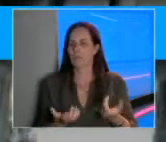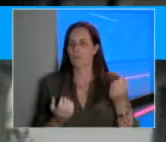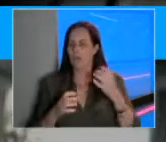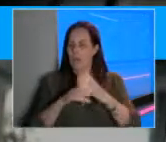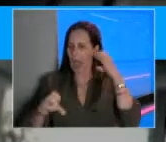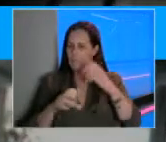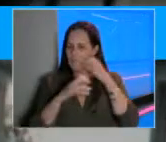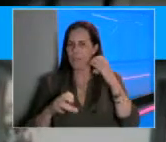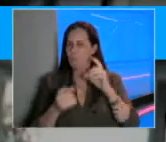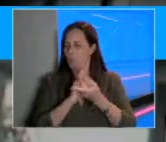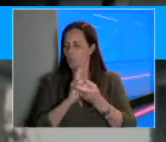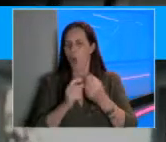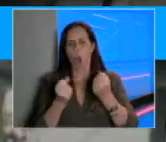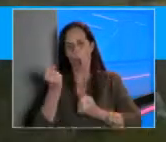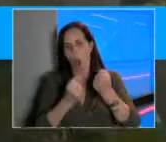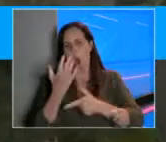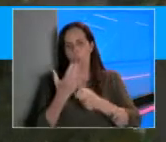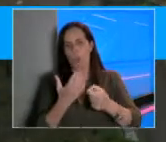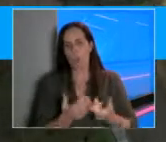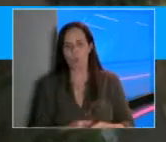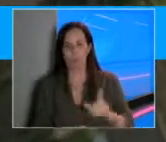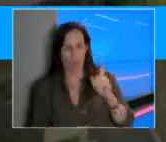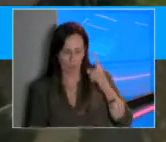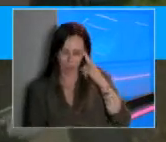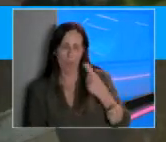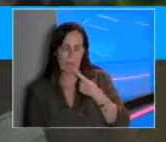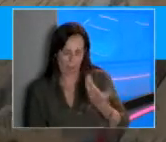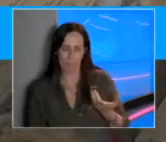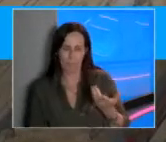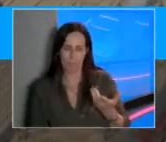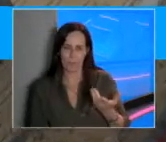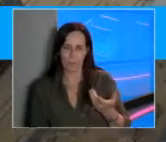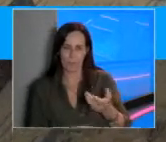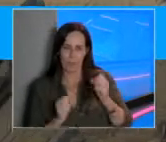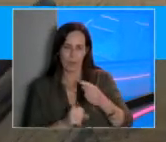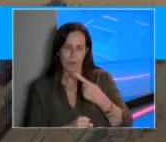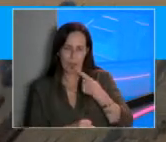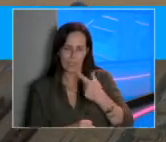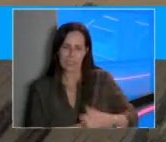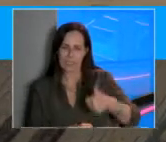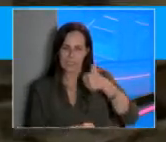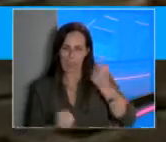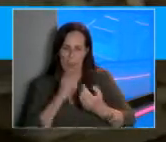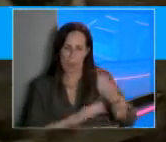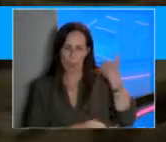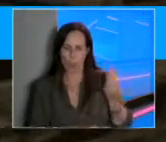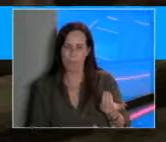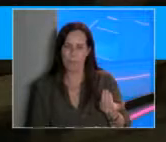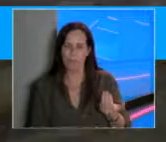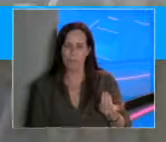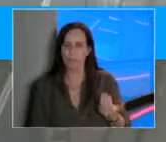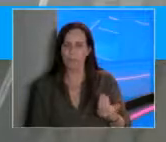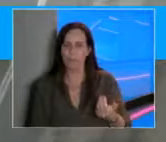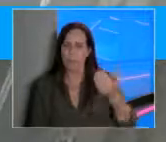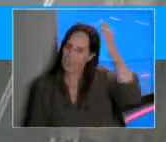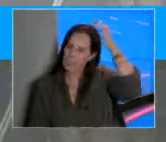שנוסעים במקביל לרכבת, קווי אוטובוס. אבל אתה יודע מה אומר, אתה בטח יודע מה אמר שר התחבורה הקודם, בצלאל סמוטריץ',